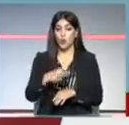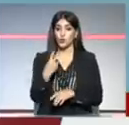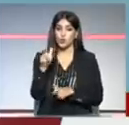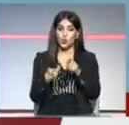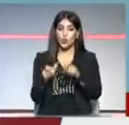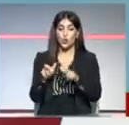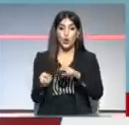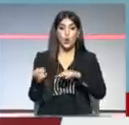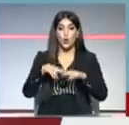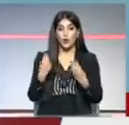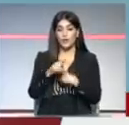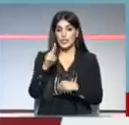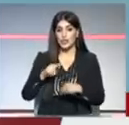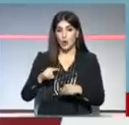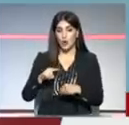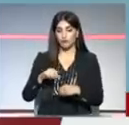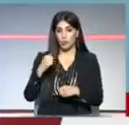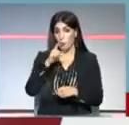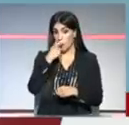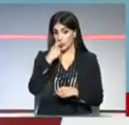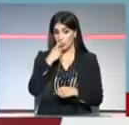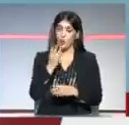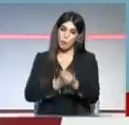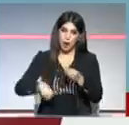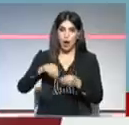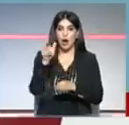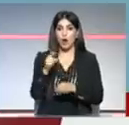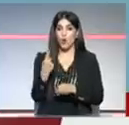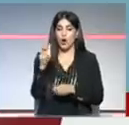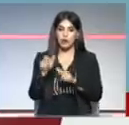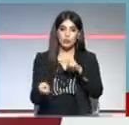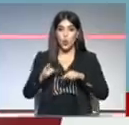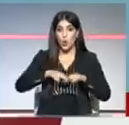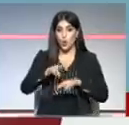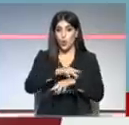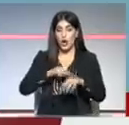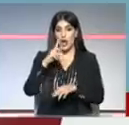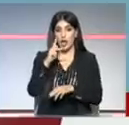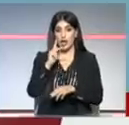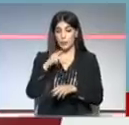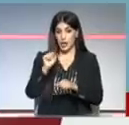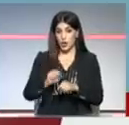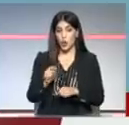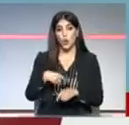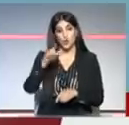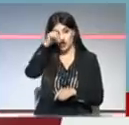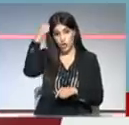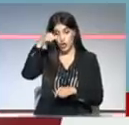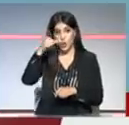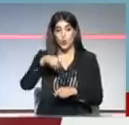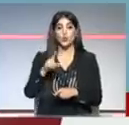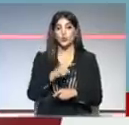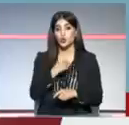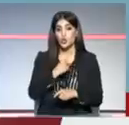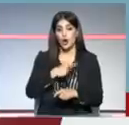الثاني في ولايتي شهوان وال من سير اضافه الى حاله وفاه في كل من ولايه قبلي وجنوب او تو زيرو سيدي بوزيد و صفاقس